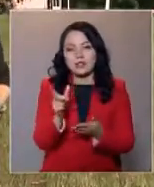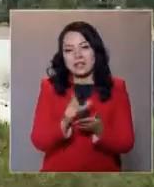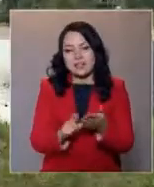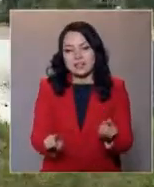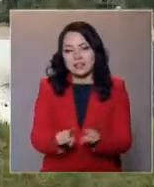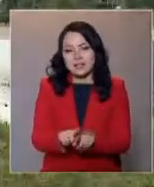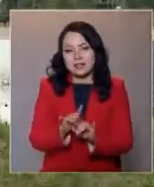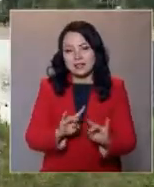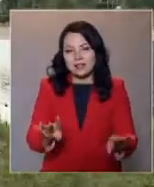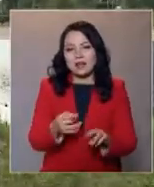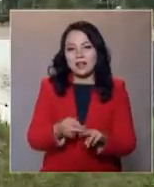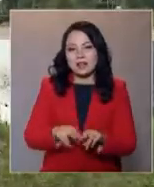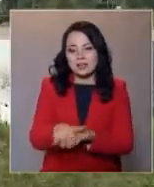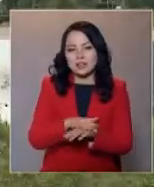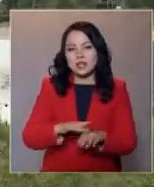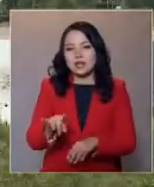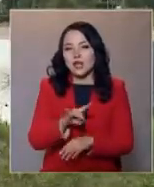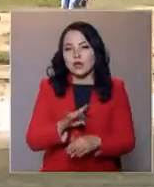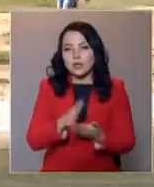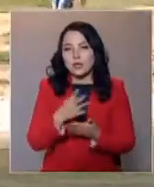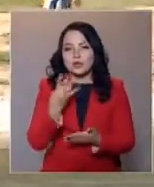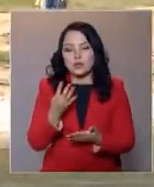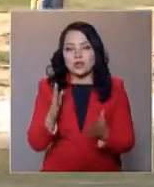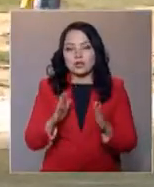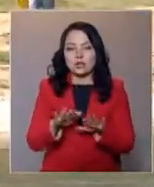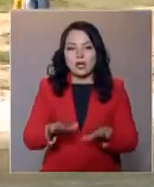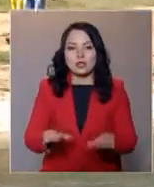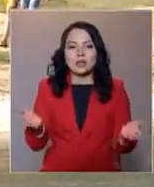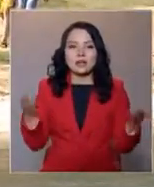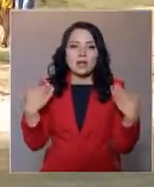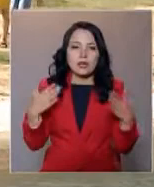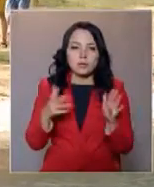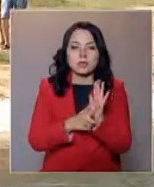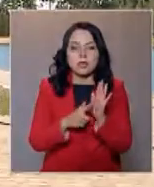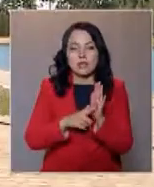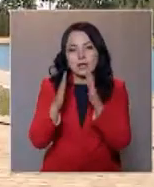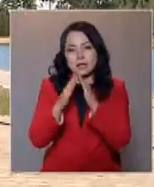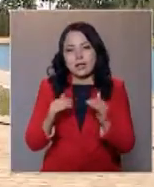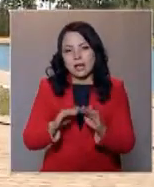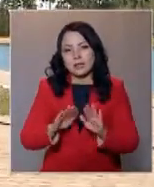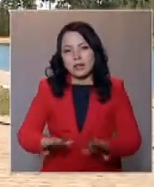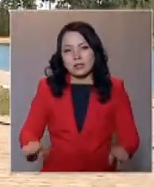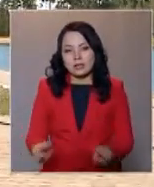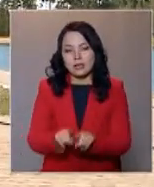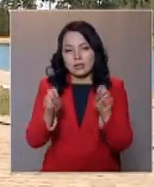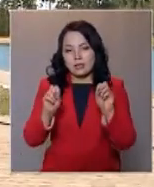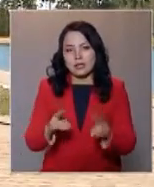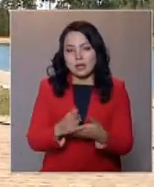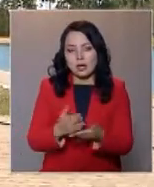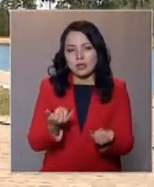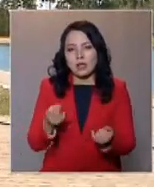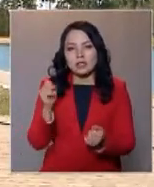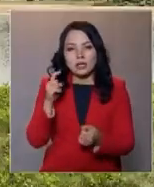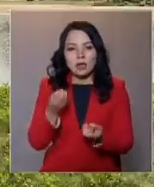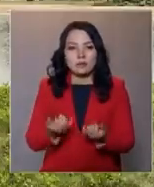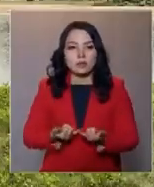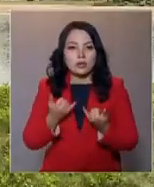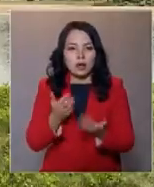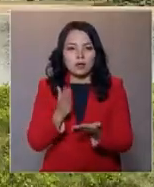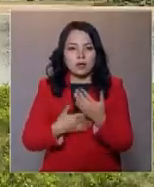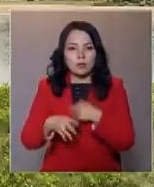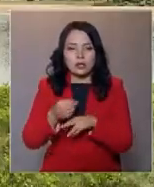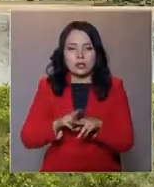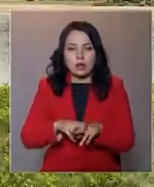да? В регионе 4 дома отдыха, 2 турбазы и 7 детских лагерей, но это место – жемчужина, бренд. В